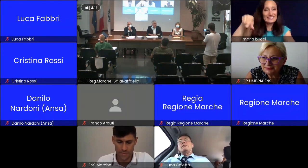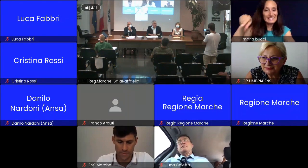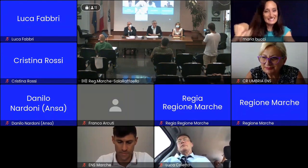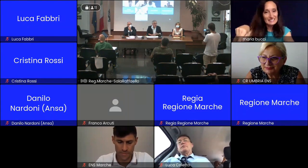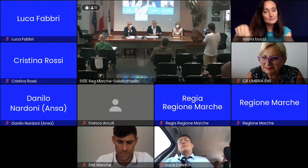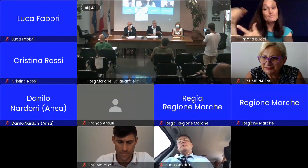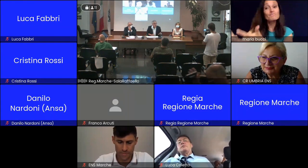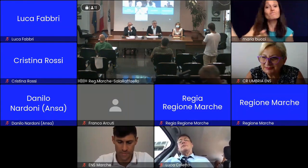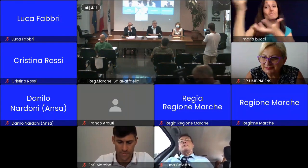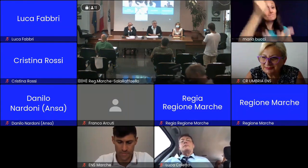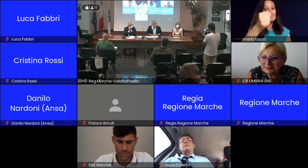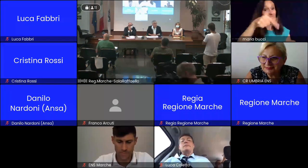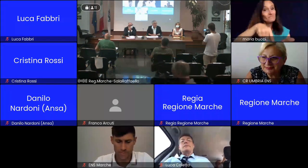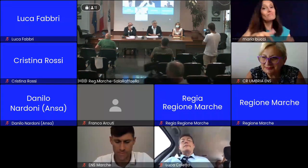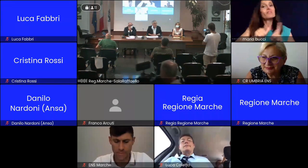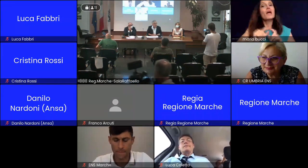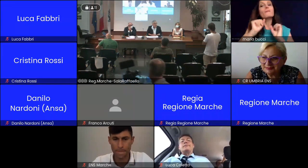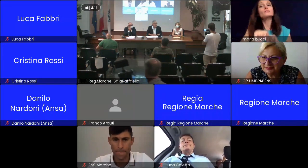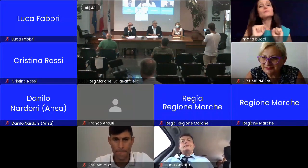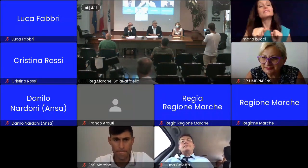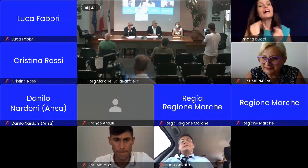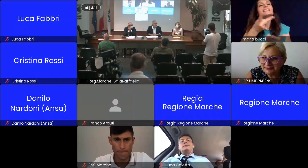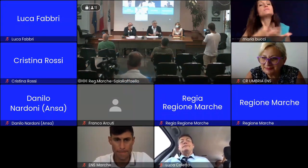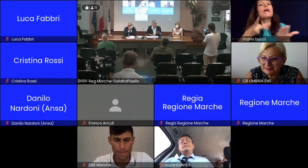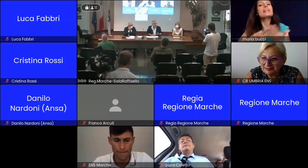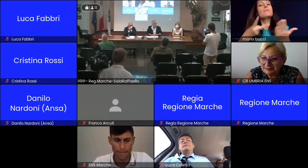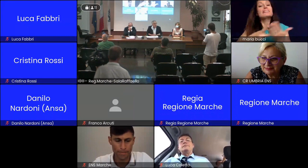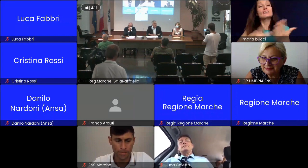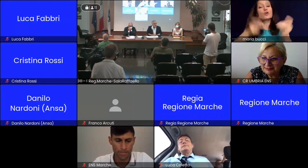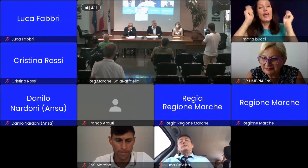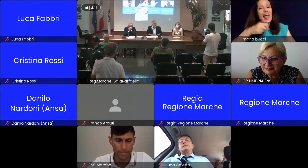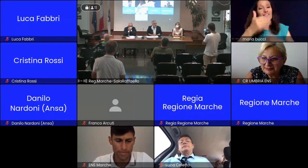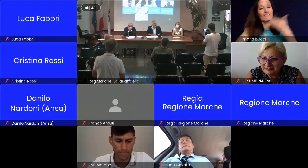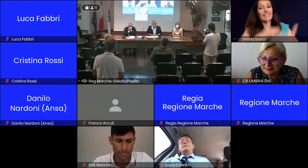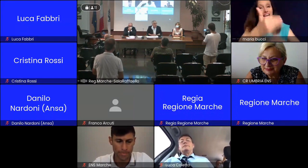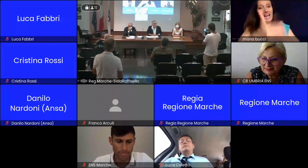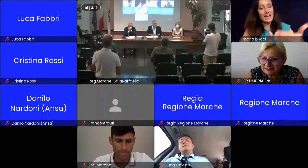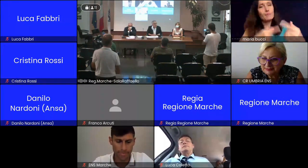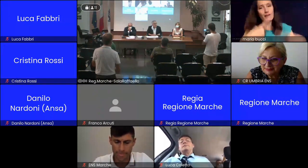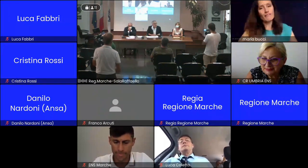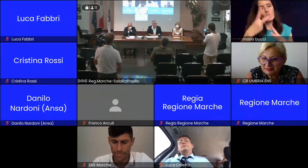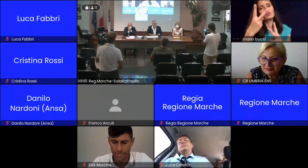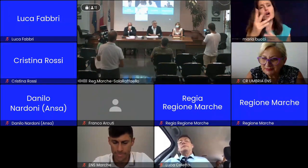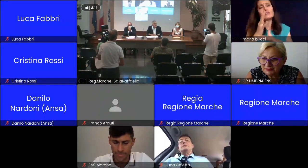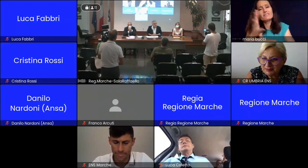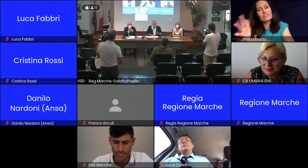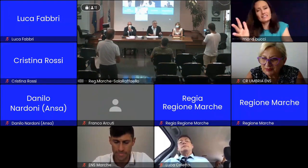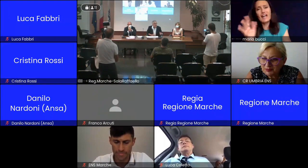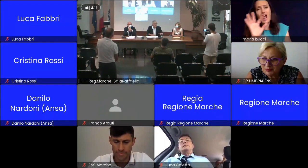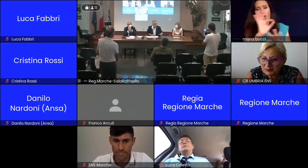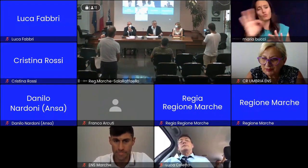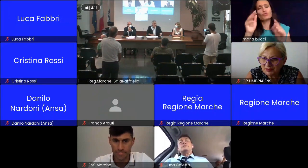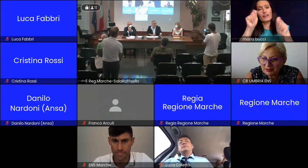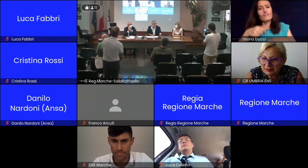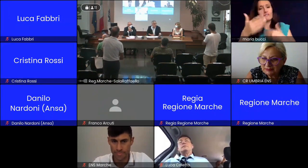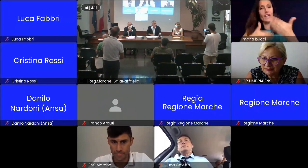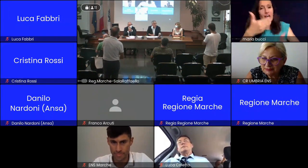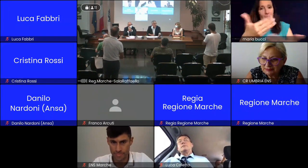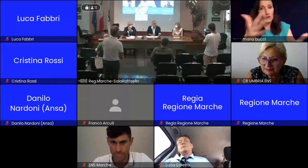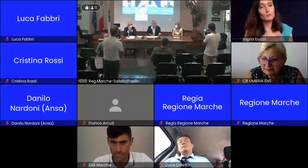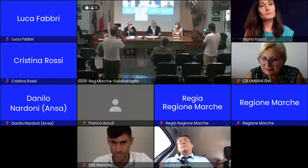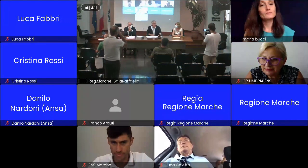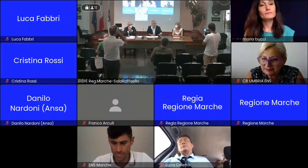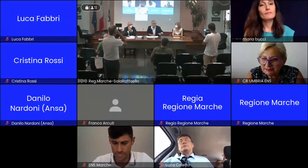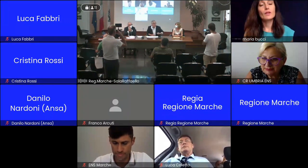ci permetterà di avviare questa sperimentazione, che peraltro in parte è già partita, quindi ci accompagnerà per i prossimi mesi. Dimenticavo di presentarmi, io